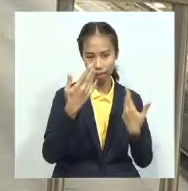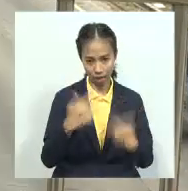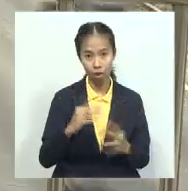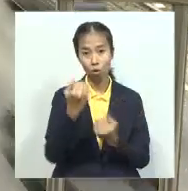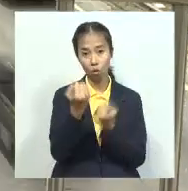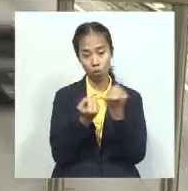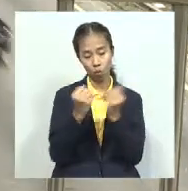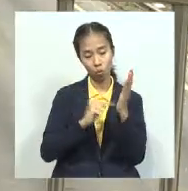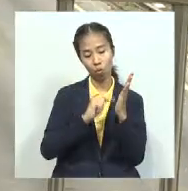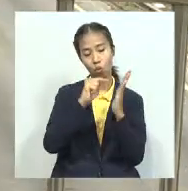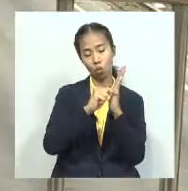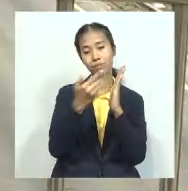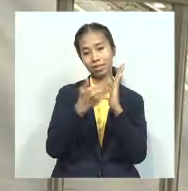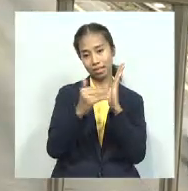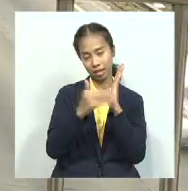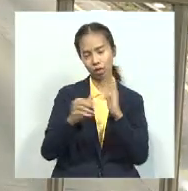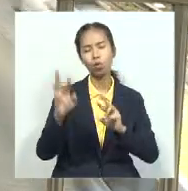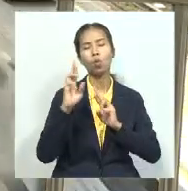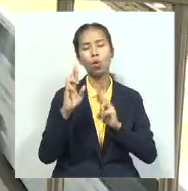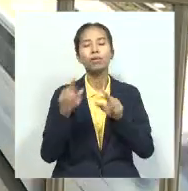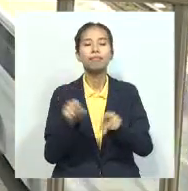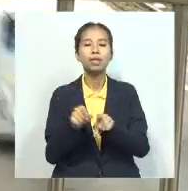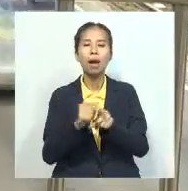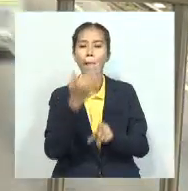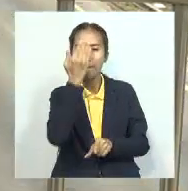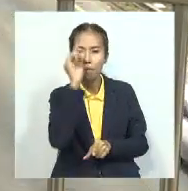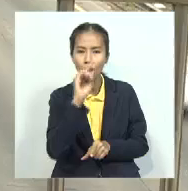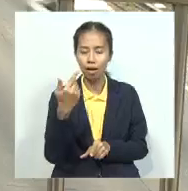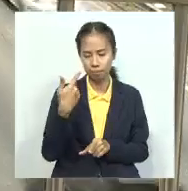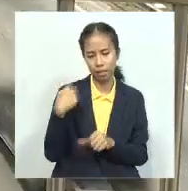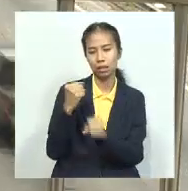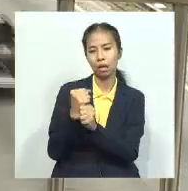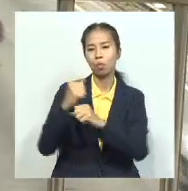ที่มุ่งหน้าสู่ภาคอีสานนะคะก็ต้องระมัดระวังค่ะเพราะมีเข